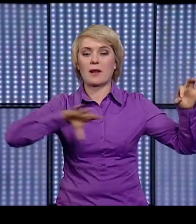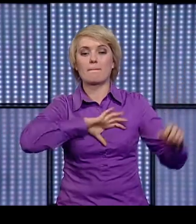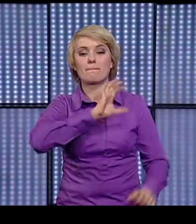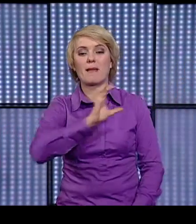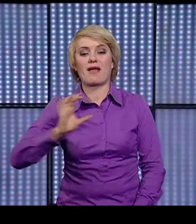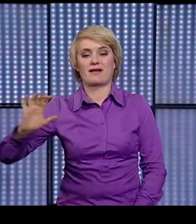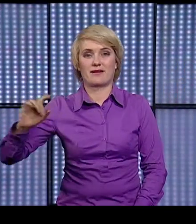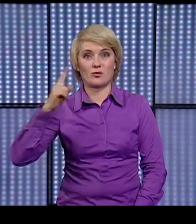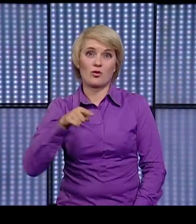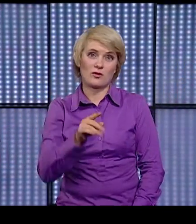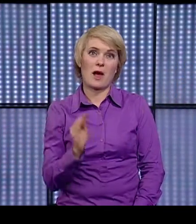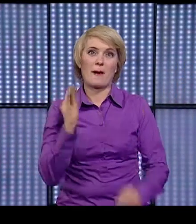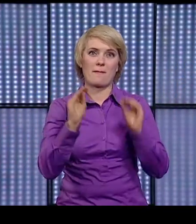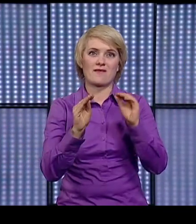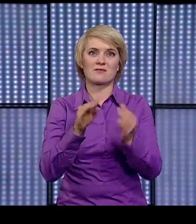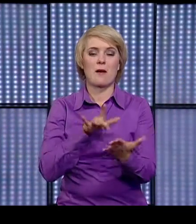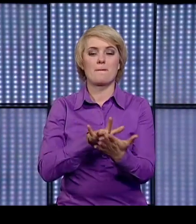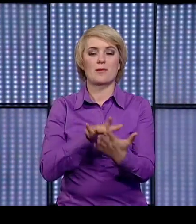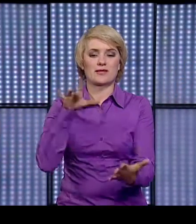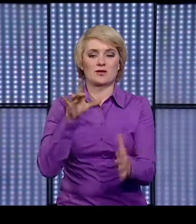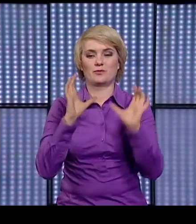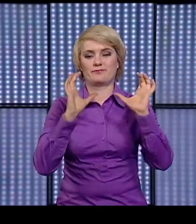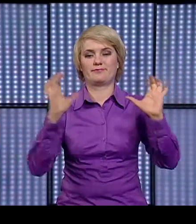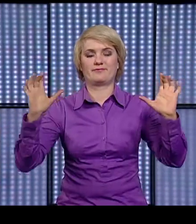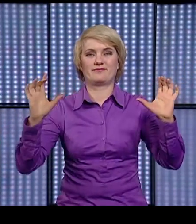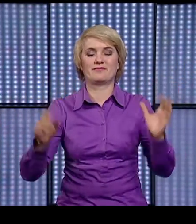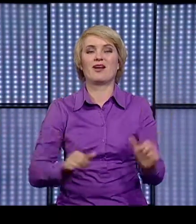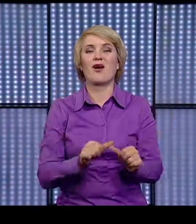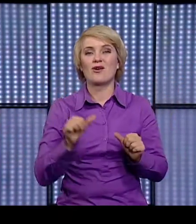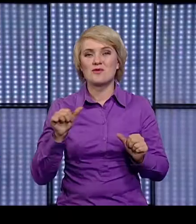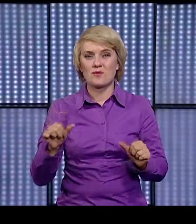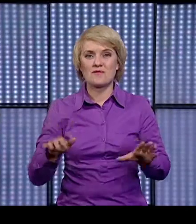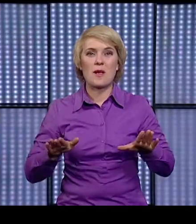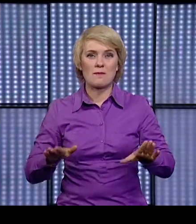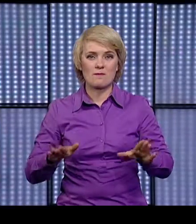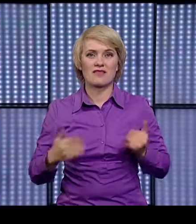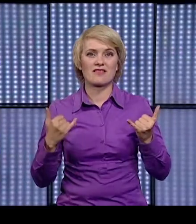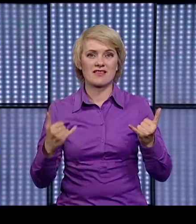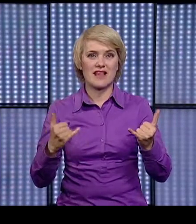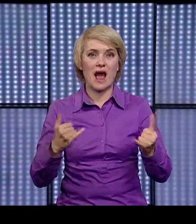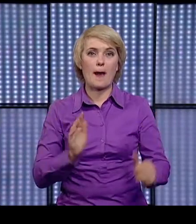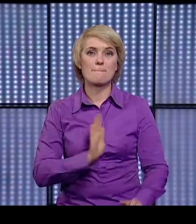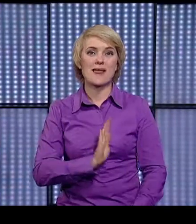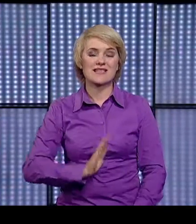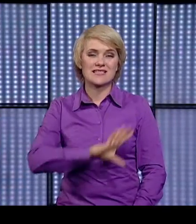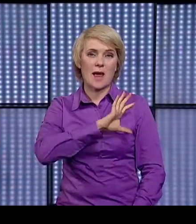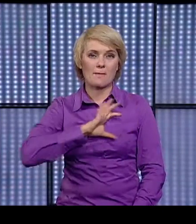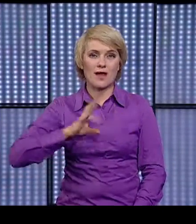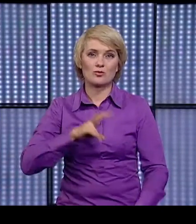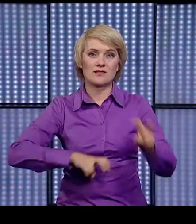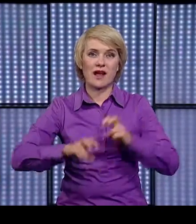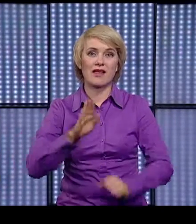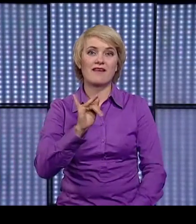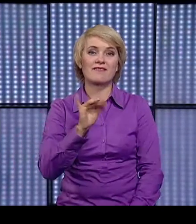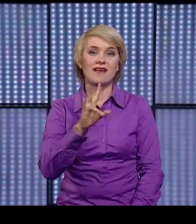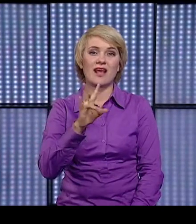Я думаю, туди ж і повісимо ці, тільки посерединки. Особливе місце варто шукати для своїх бразильських нагород і Дмитру Виноградцю. Причому